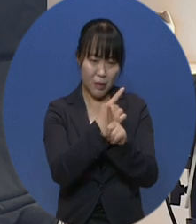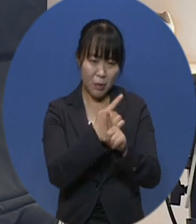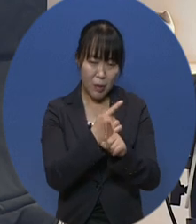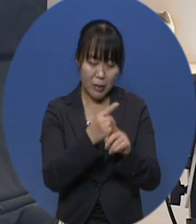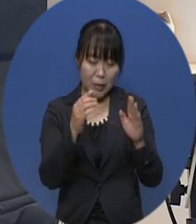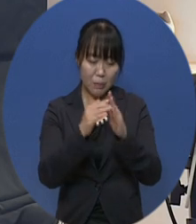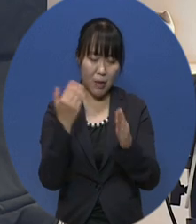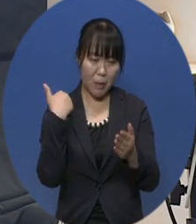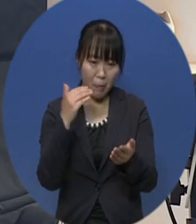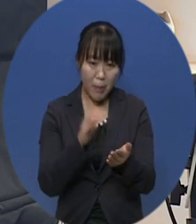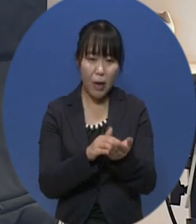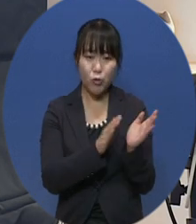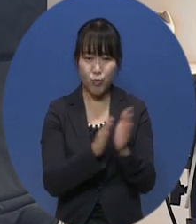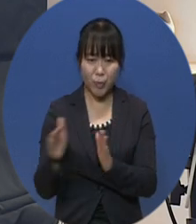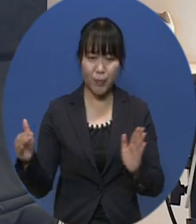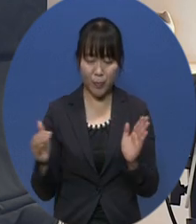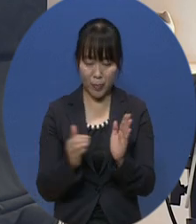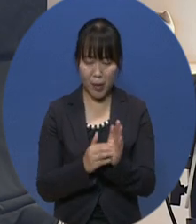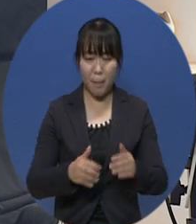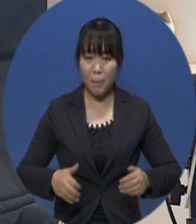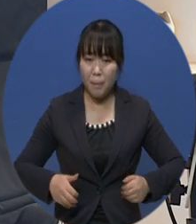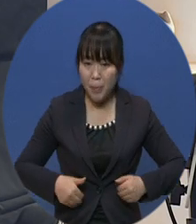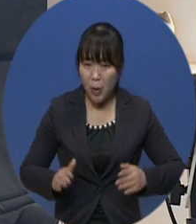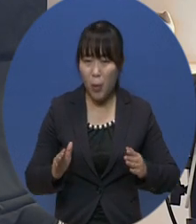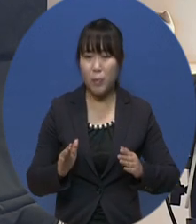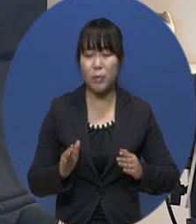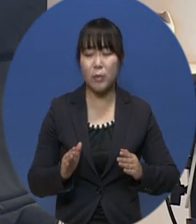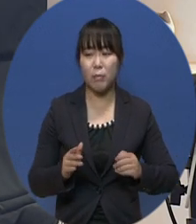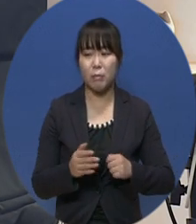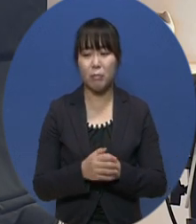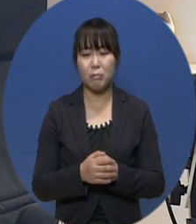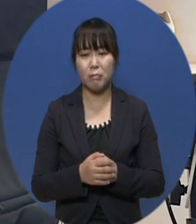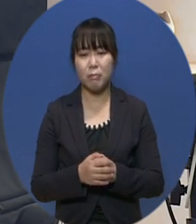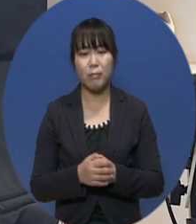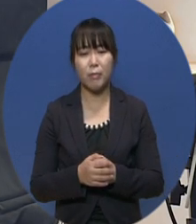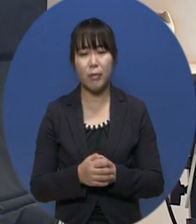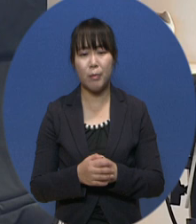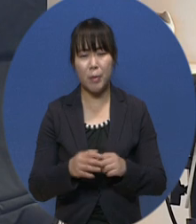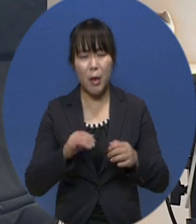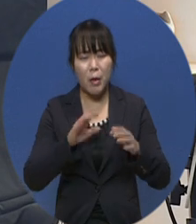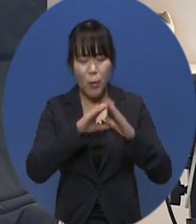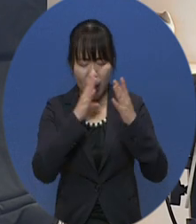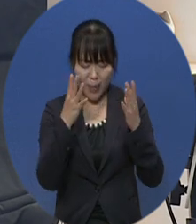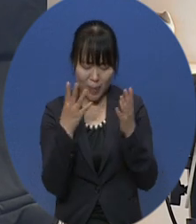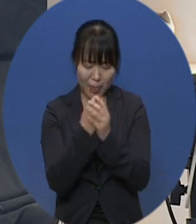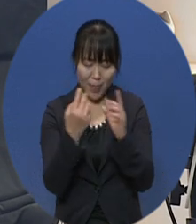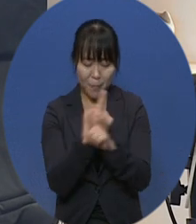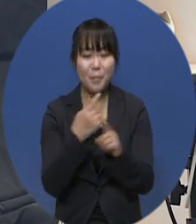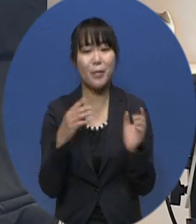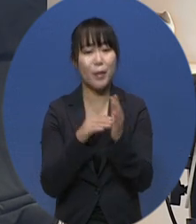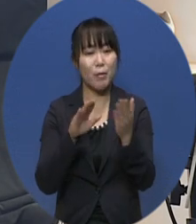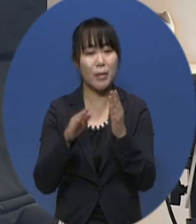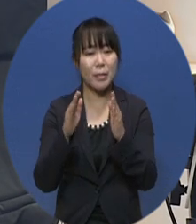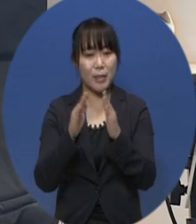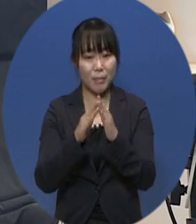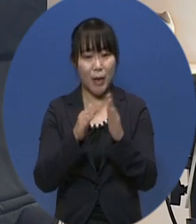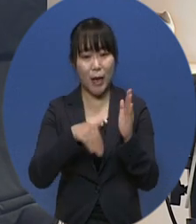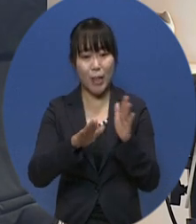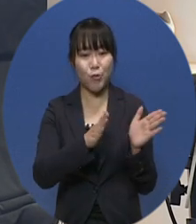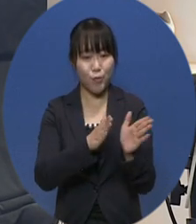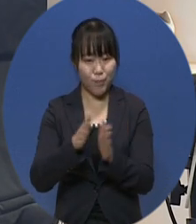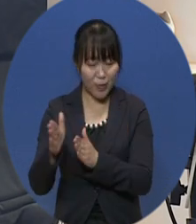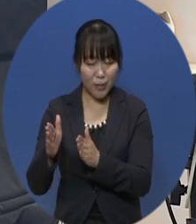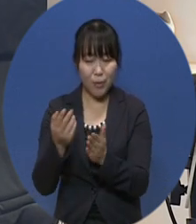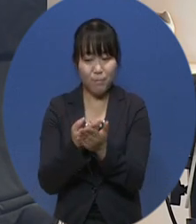집에 갈 준비를 충분히 해줘서, 불필요한 입원은 하지 않지만, 충분한 치료를 받고, 집에 갈 준비를 네. 해서 집으로 갈 수 있게.